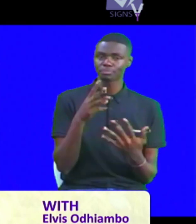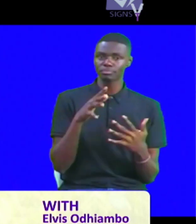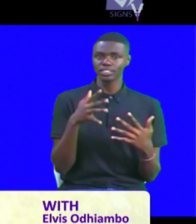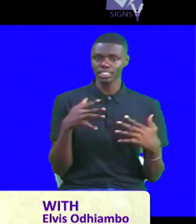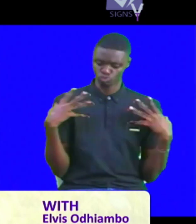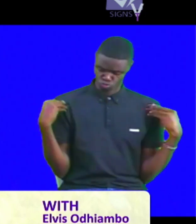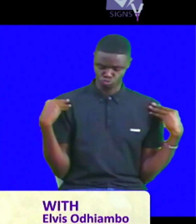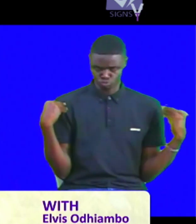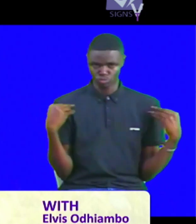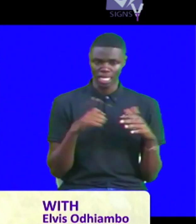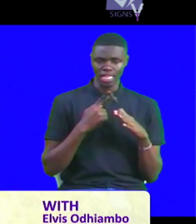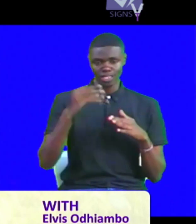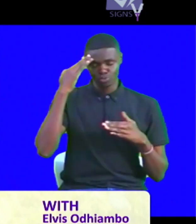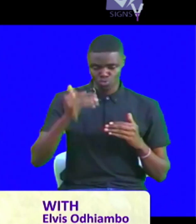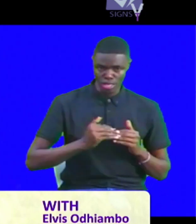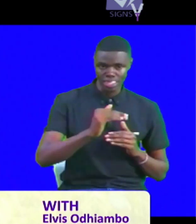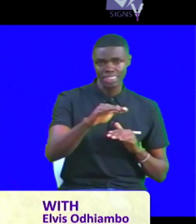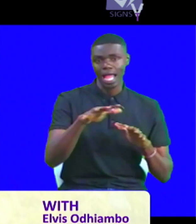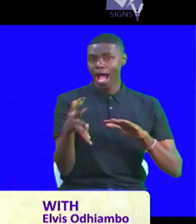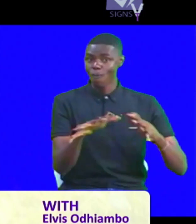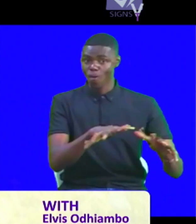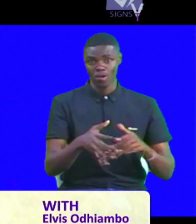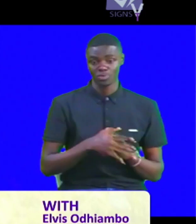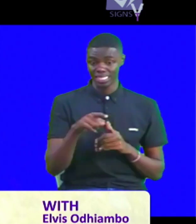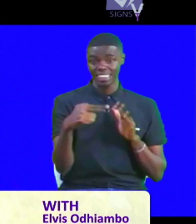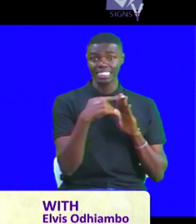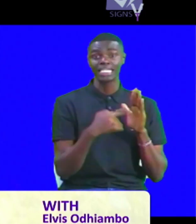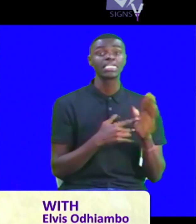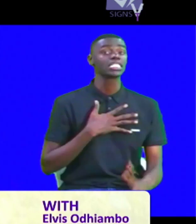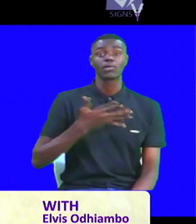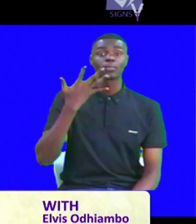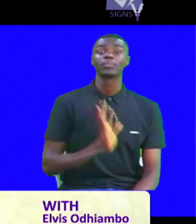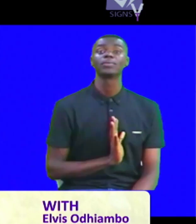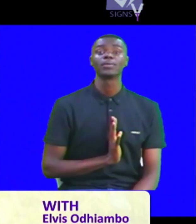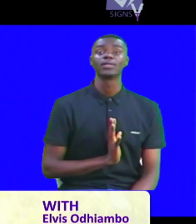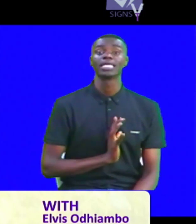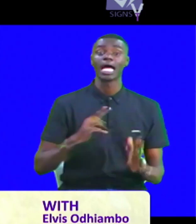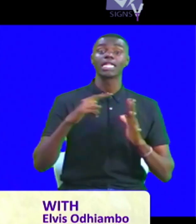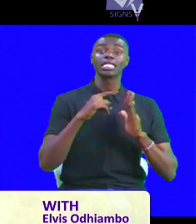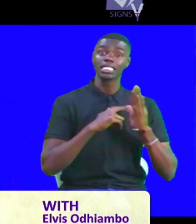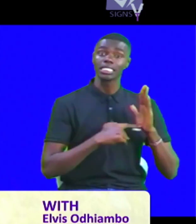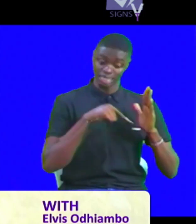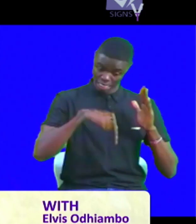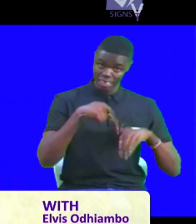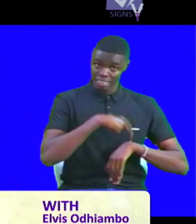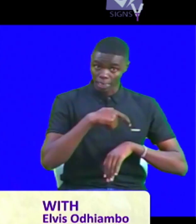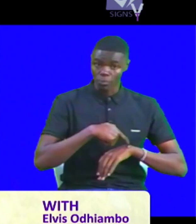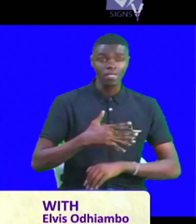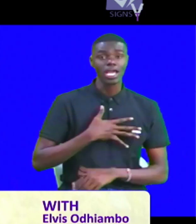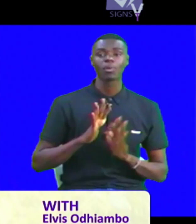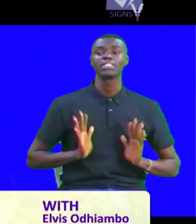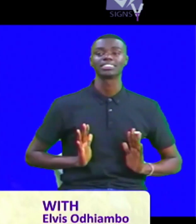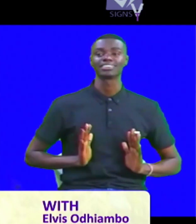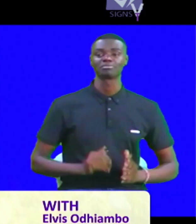kwanza tunaanza nayo warm up. Warm up. Ndio tujue ni aje hapo mbele itakuwaje. All right. Hii kwanza hata ni yetu. Ati ligi ndio?